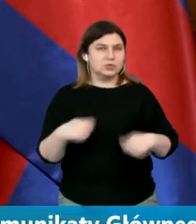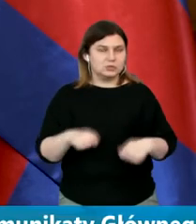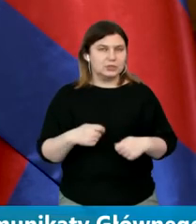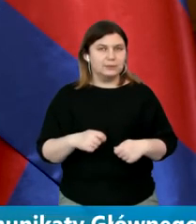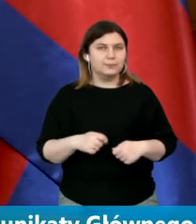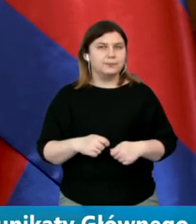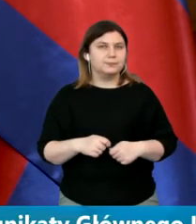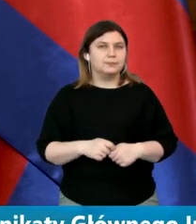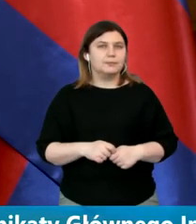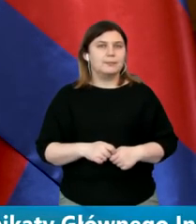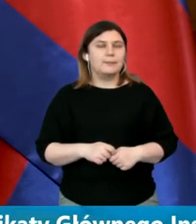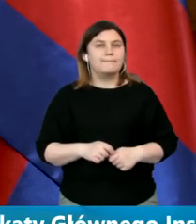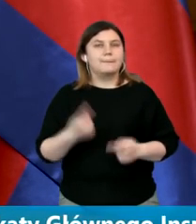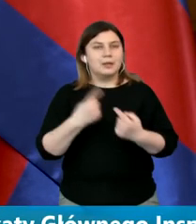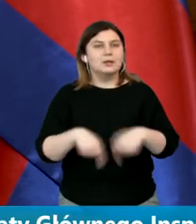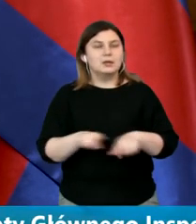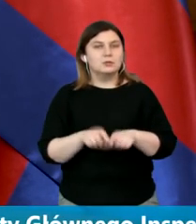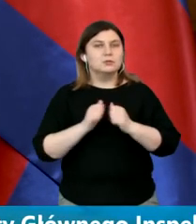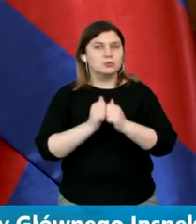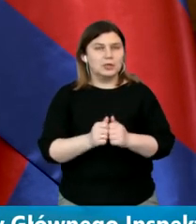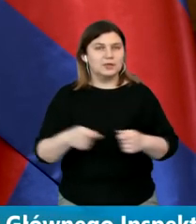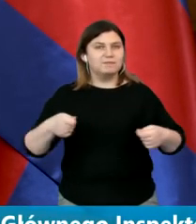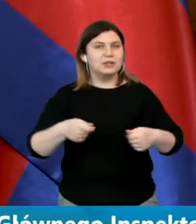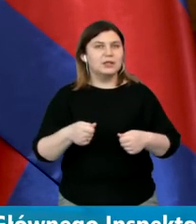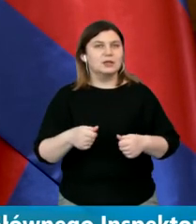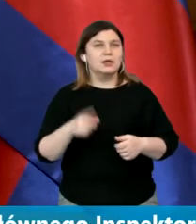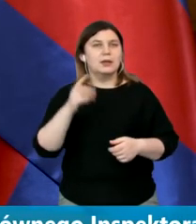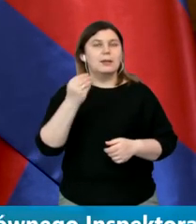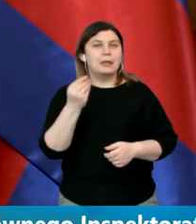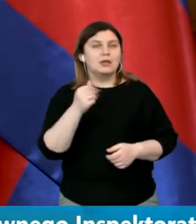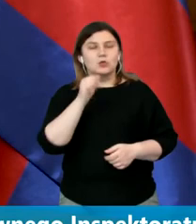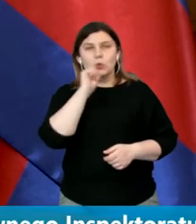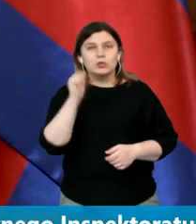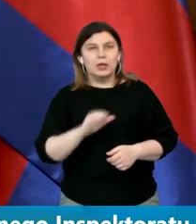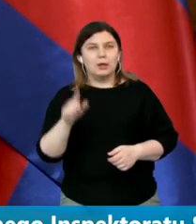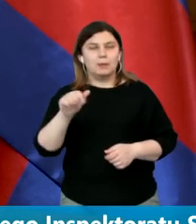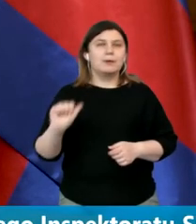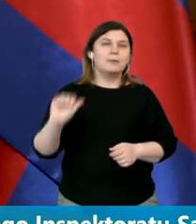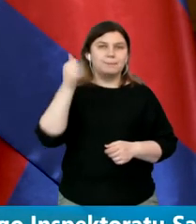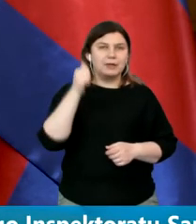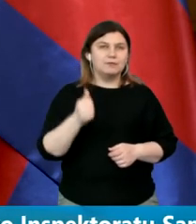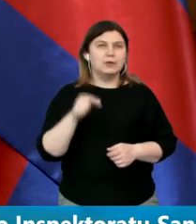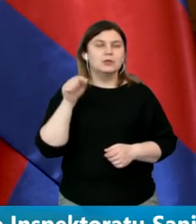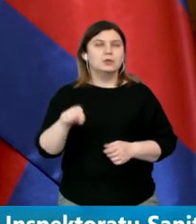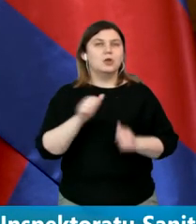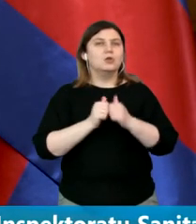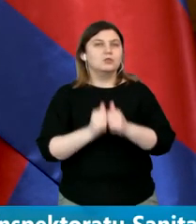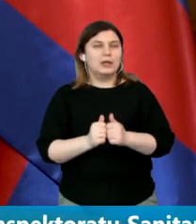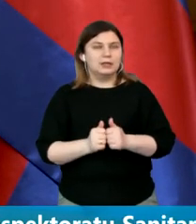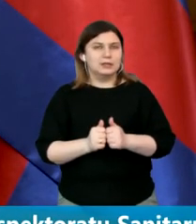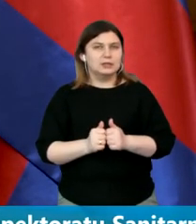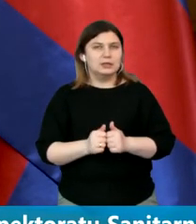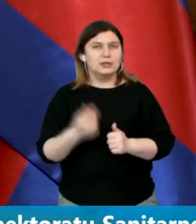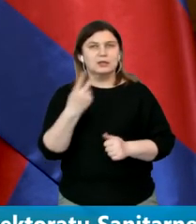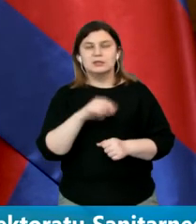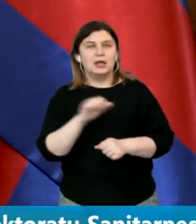po prostu realizując te zadania finansowane ze środków unijnych, one miały priorytet, natomiast to zadanie nie